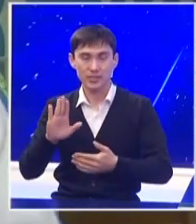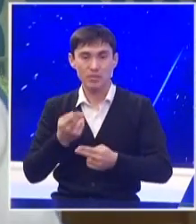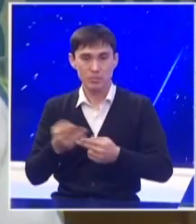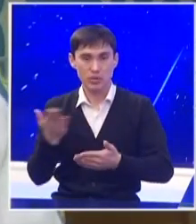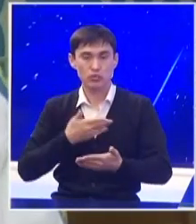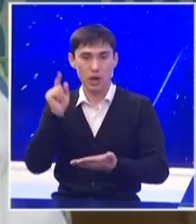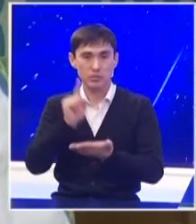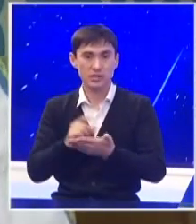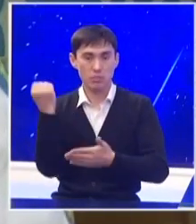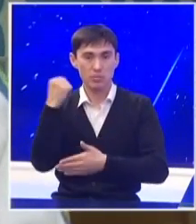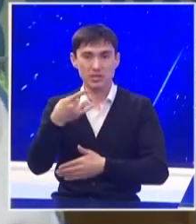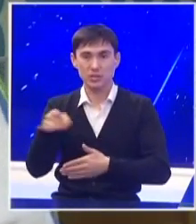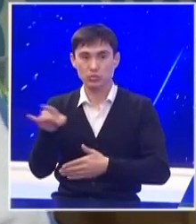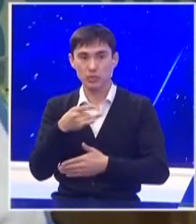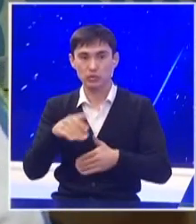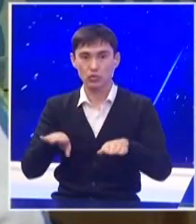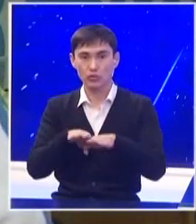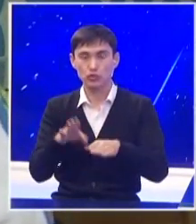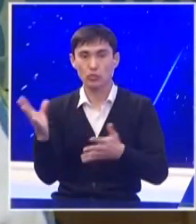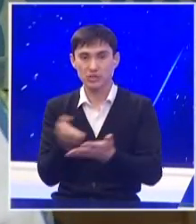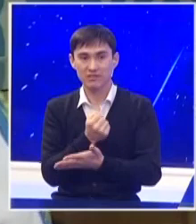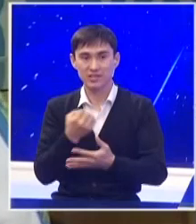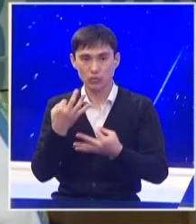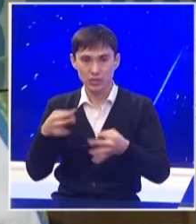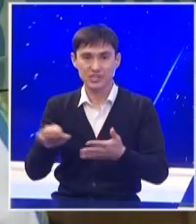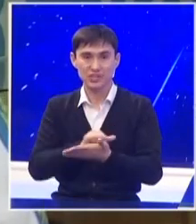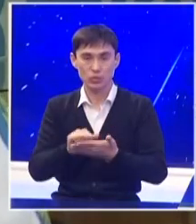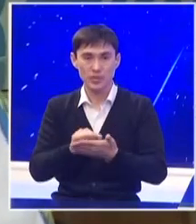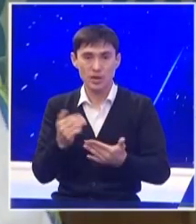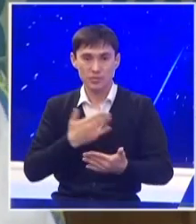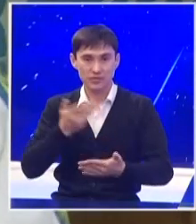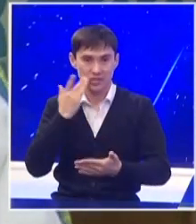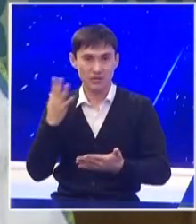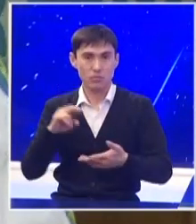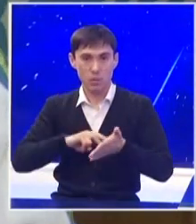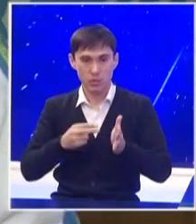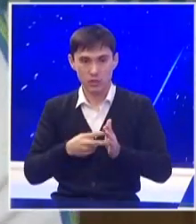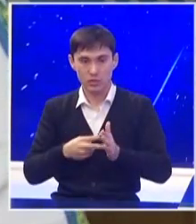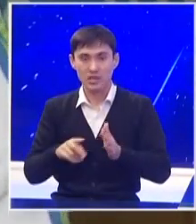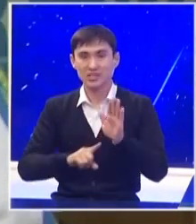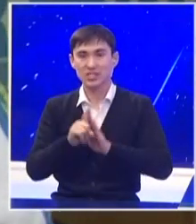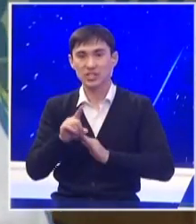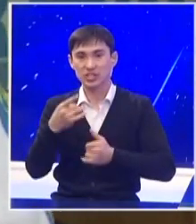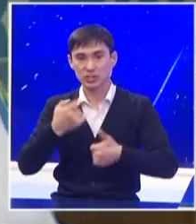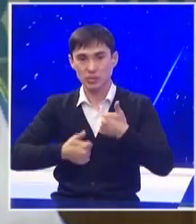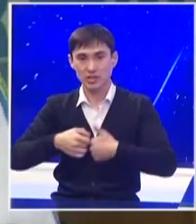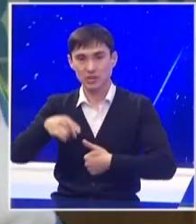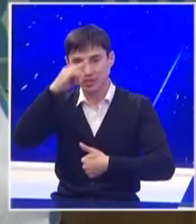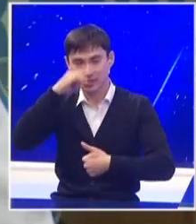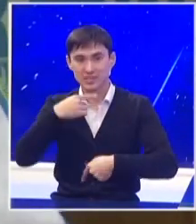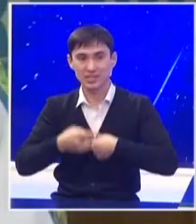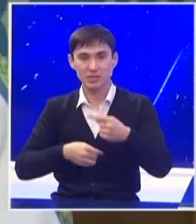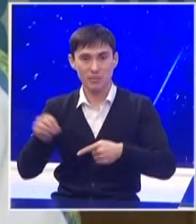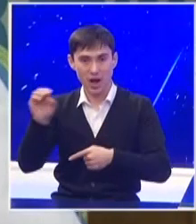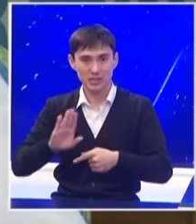нужно обязательно победить на республиканском уровне, чтобы завоевать эту лицензию. У меня всегда все по плану. Сначала чемпионат Казахстана, затем